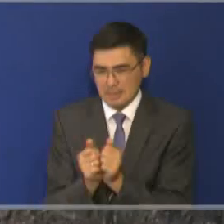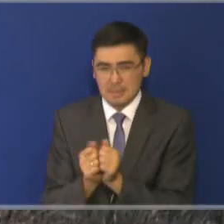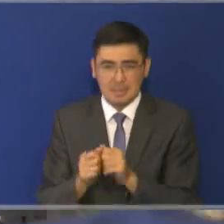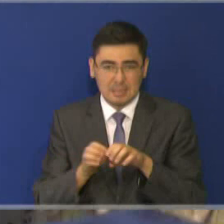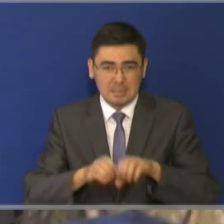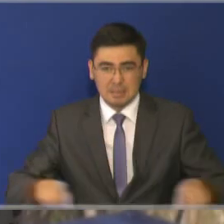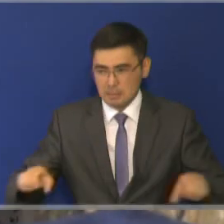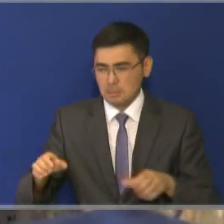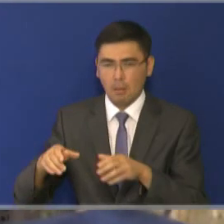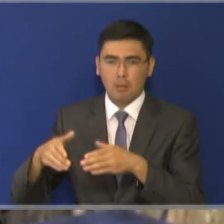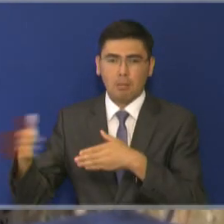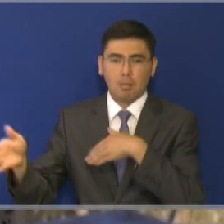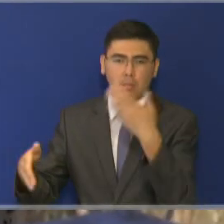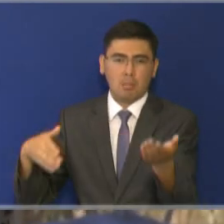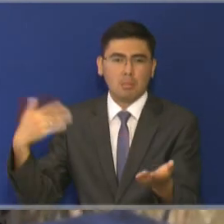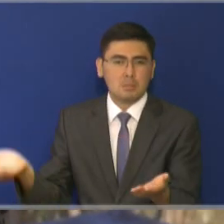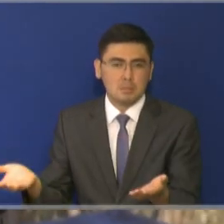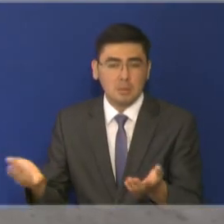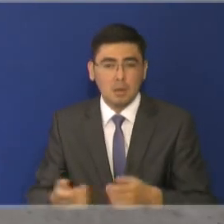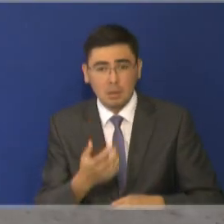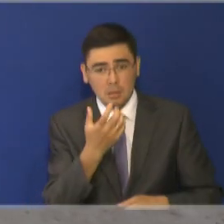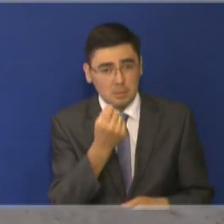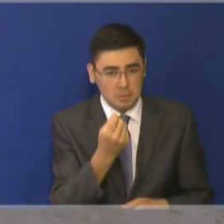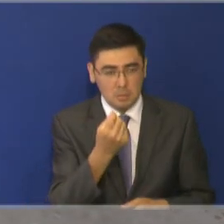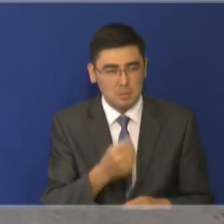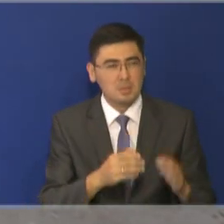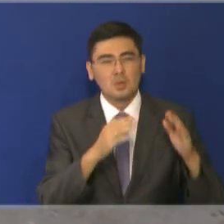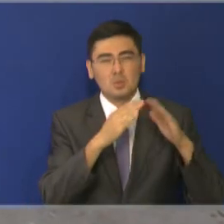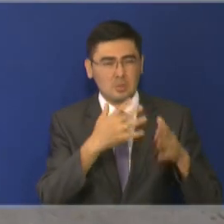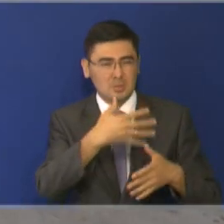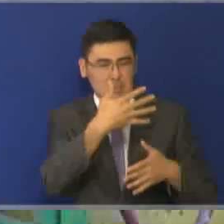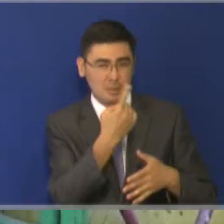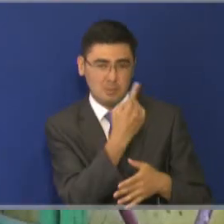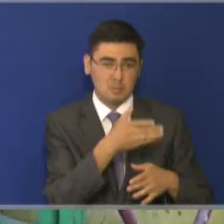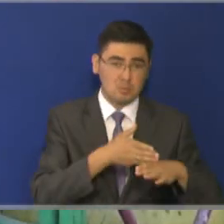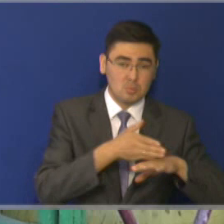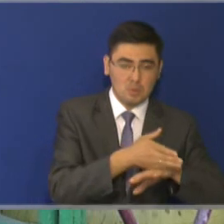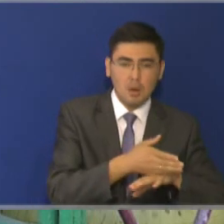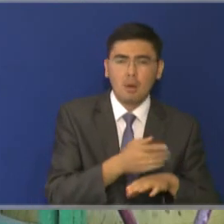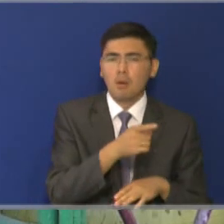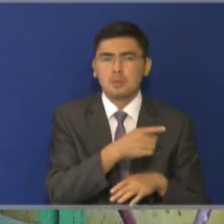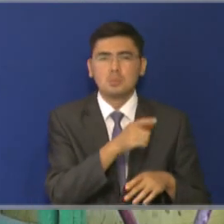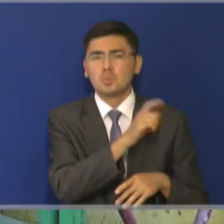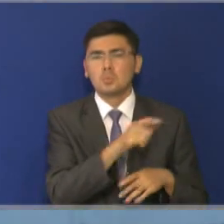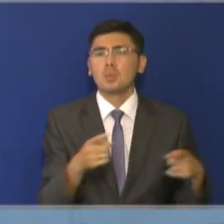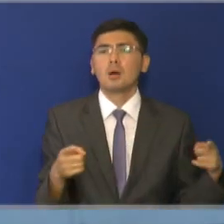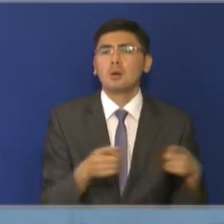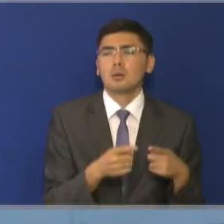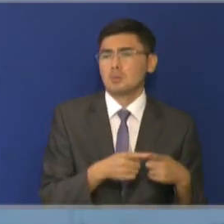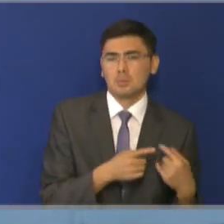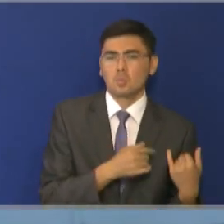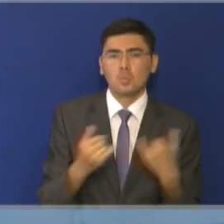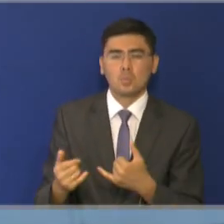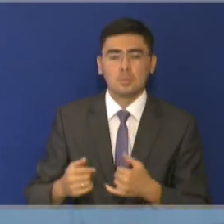Беті әлі ашық жатыр. Тіпті үйдегі кіреберістердің біріндегі жертөле тұрғындардың келісімсіз жалға беріліп қойған екен.